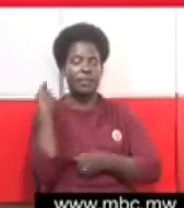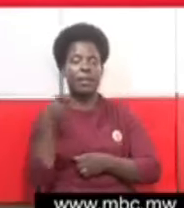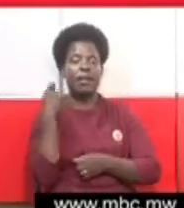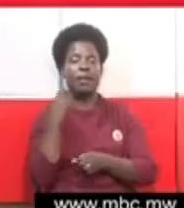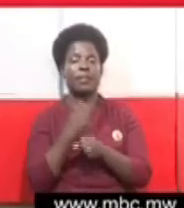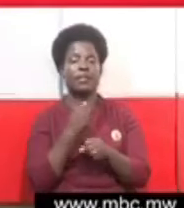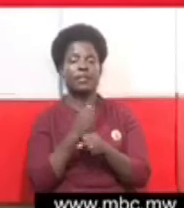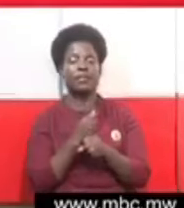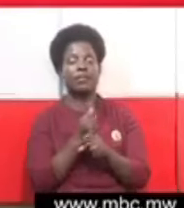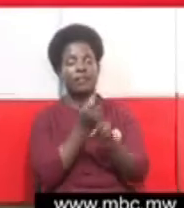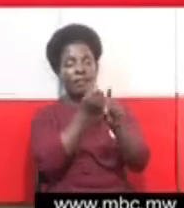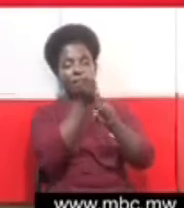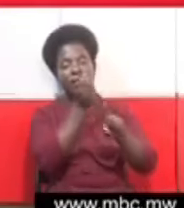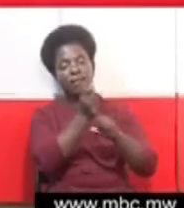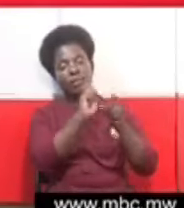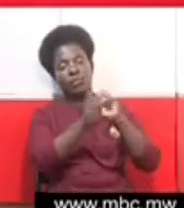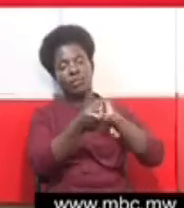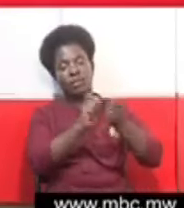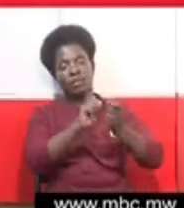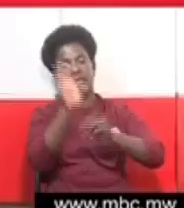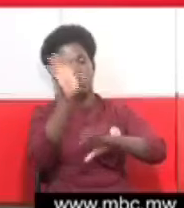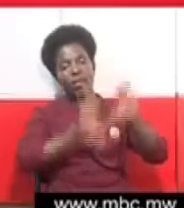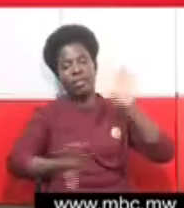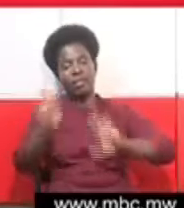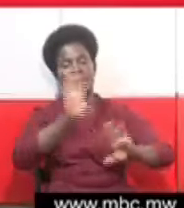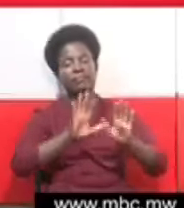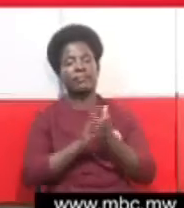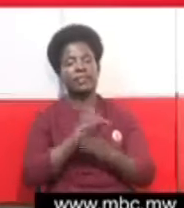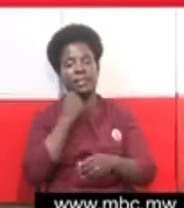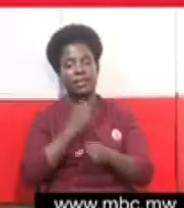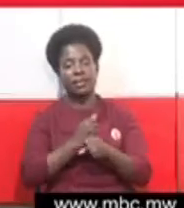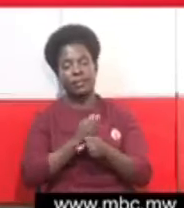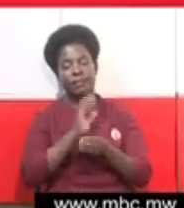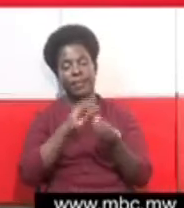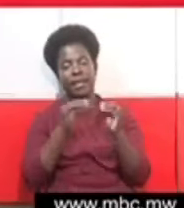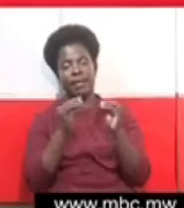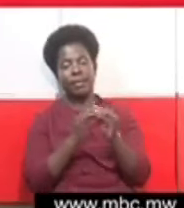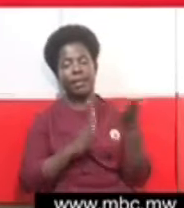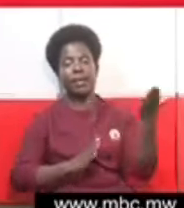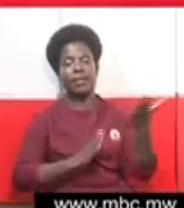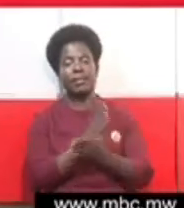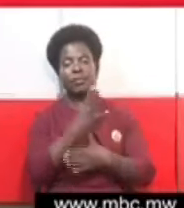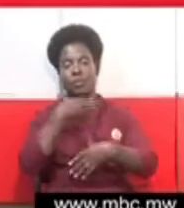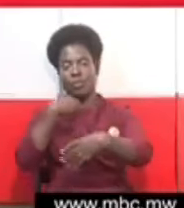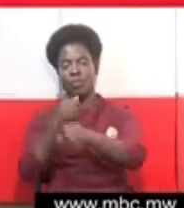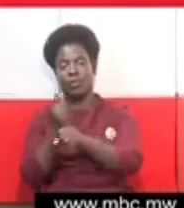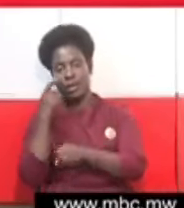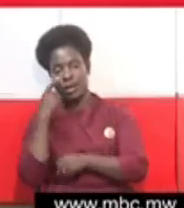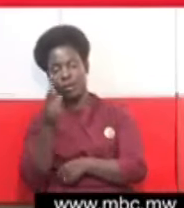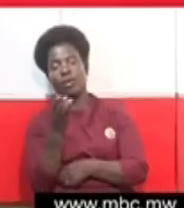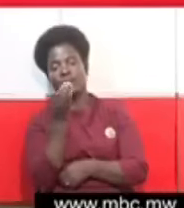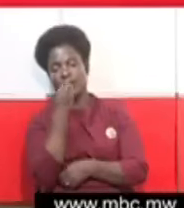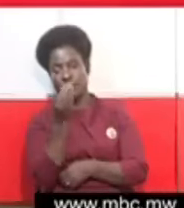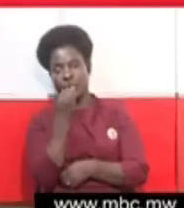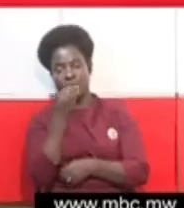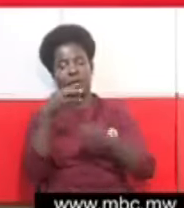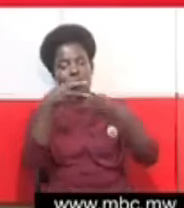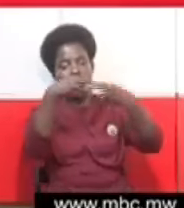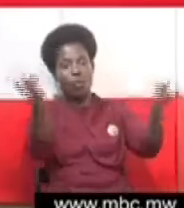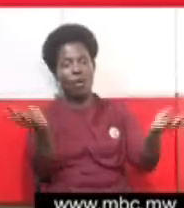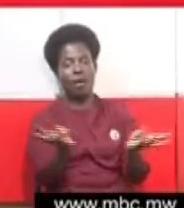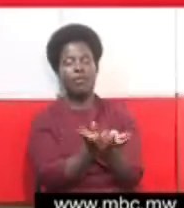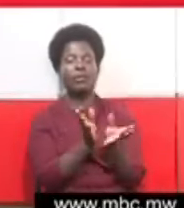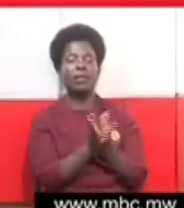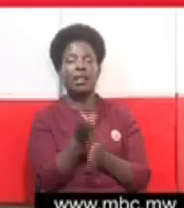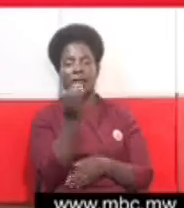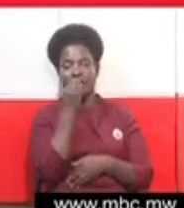ntchito yolimbana ndi kusintha kwa nyengo. Ntchitoyi aigwira kudzera ku bungwe lona za chakudya pa dziko lonse la Food